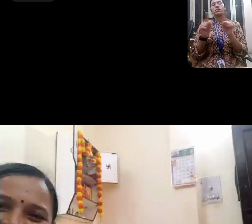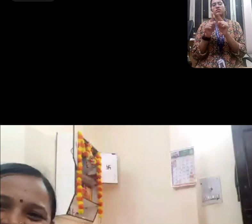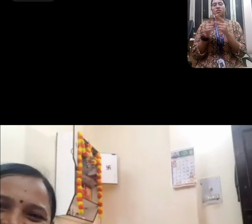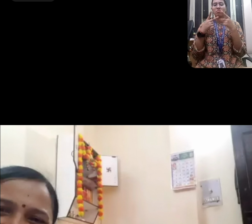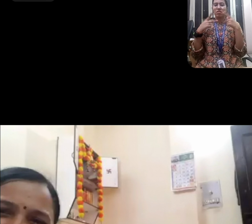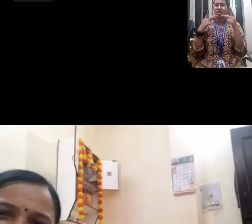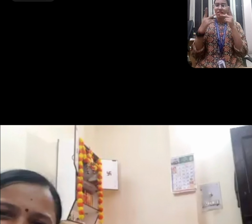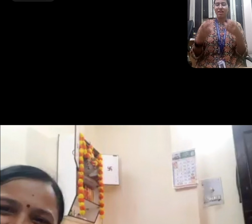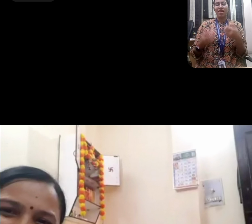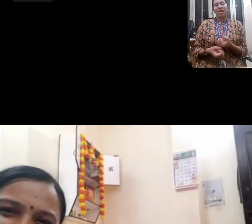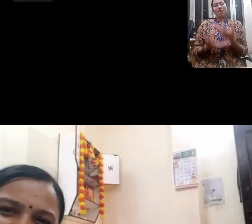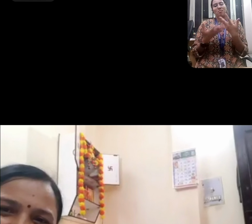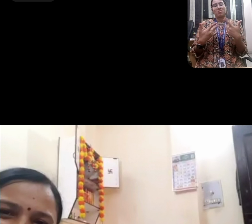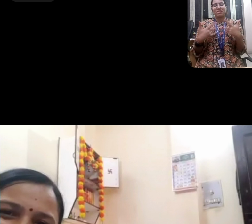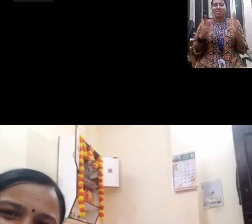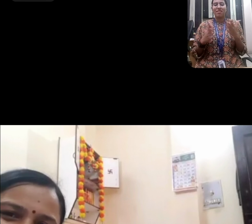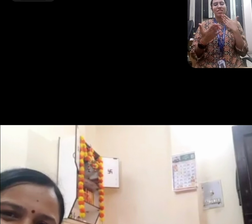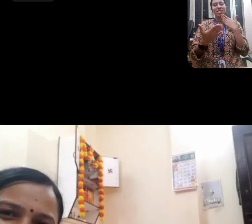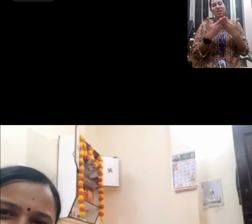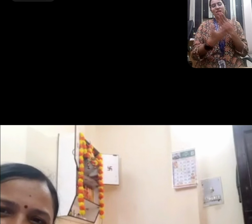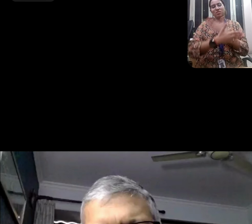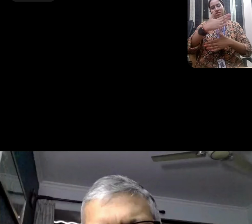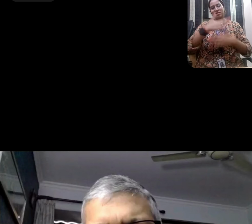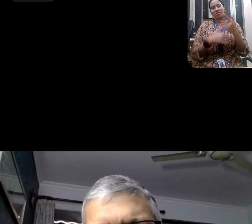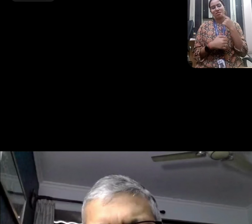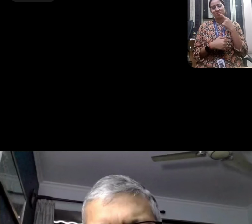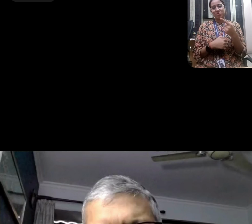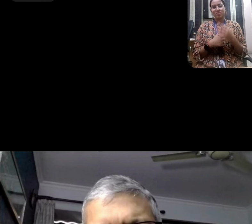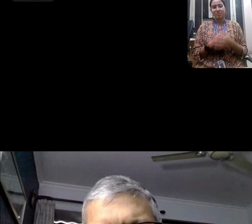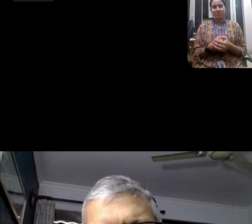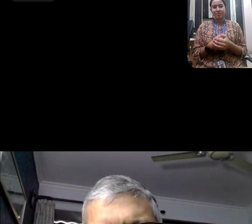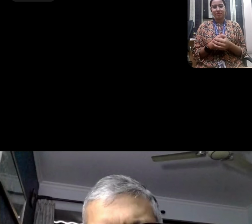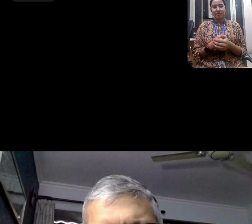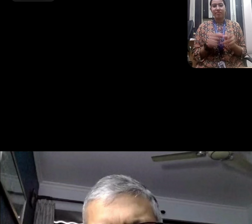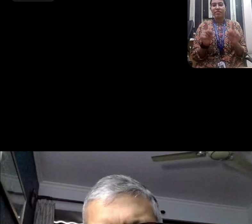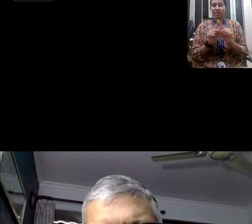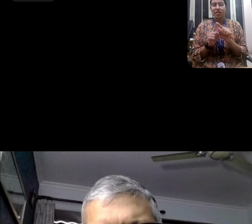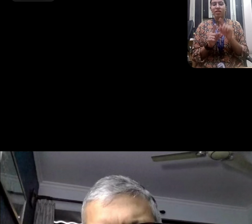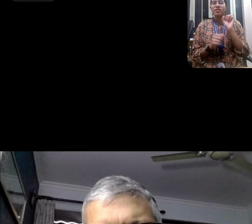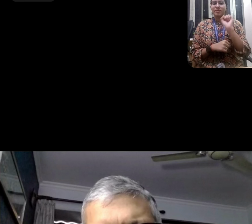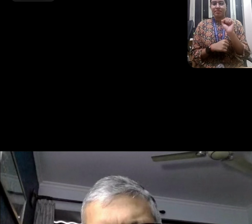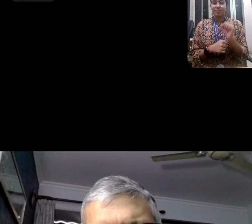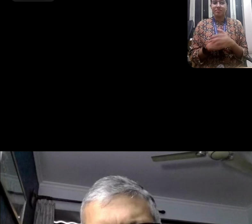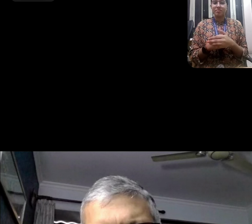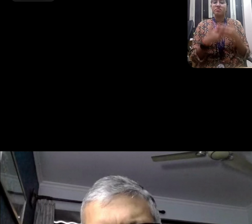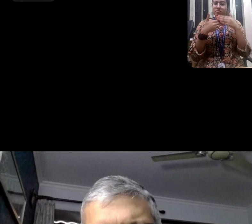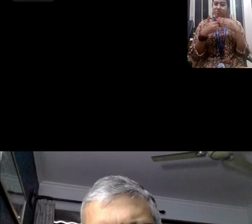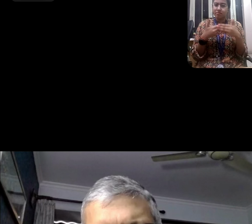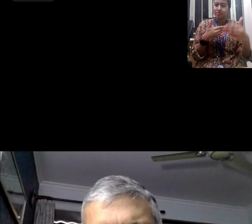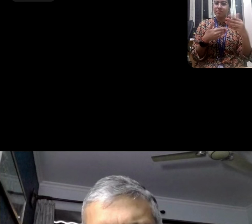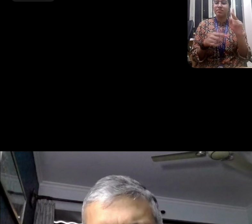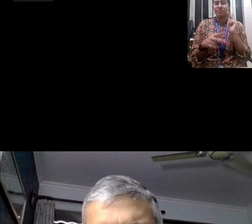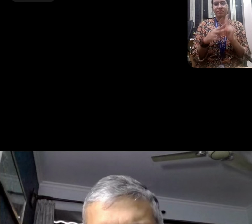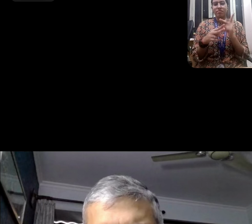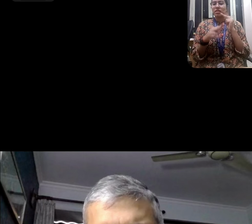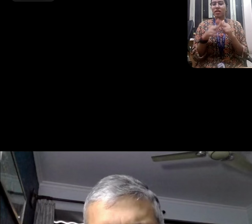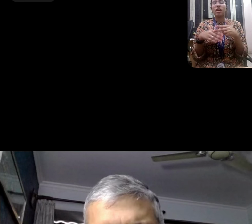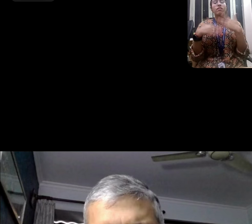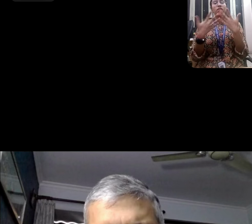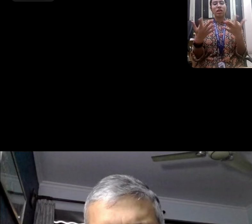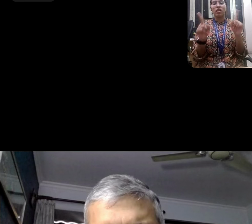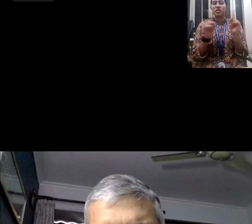है। बहुत बढ़िया बहुत बढ़िया बहुत बढ़िया। चलिए आप इसकी थेरेपी जो है वो कंटिन्यू रखिएगा, और कोई भी जैसे ही आपको कभी भी